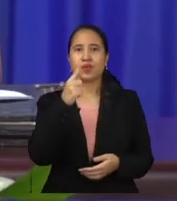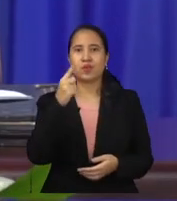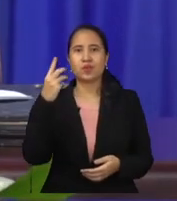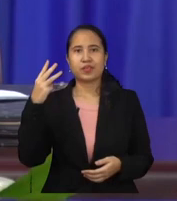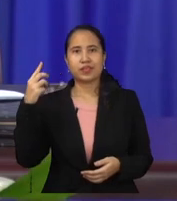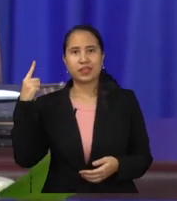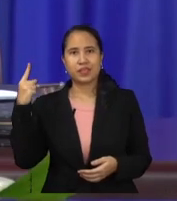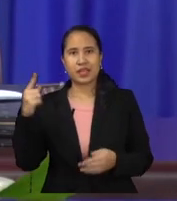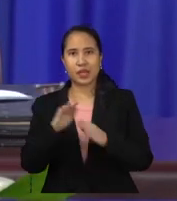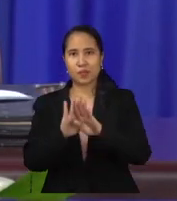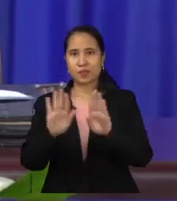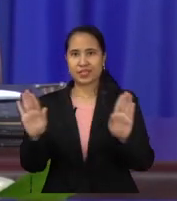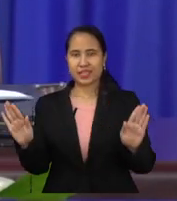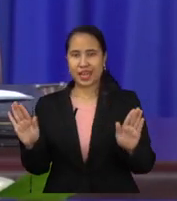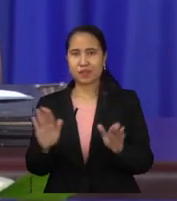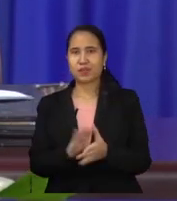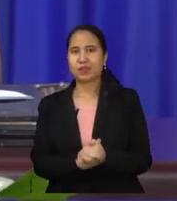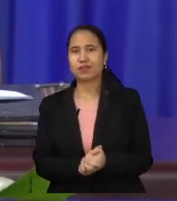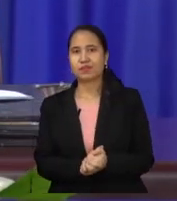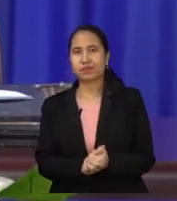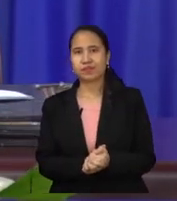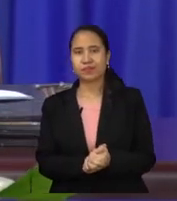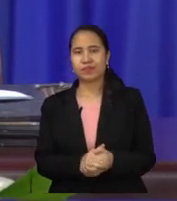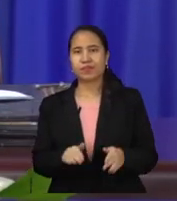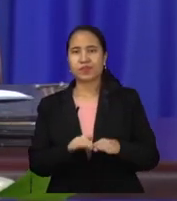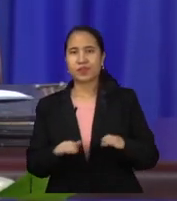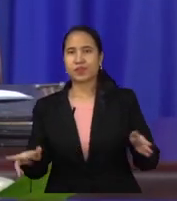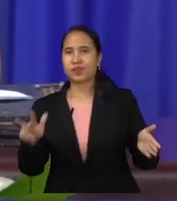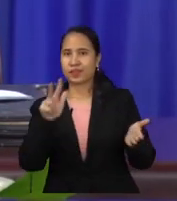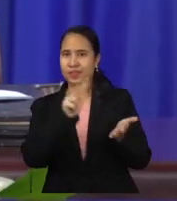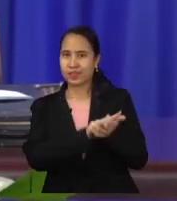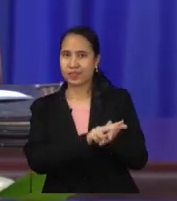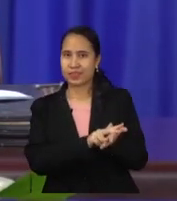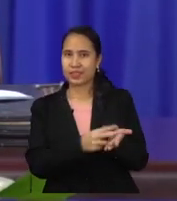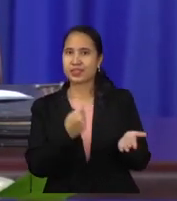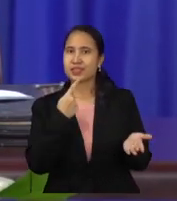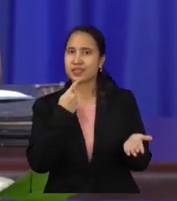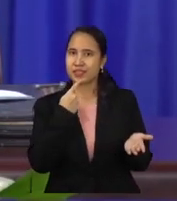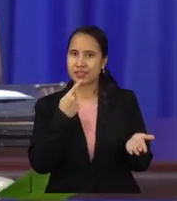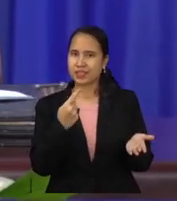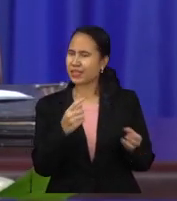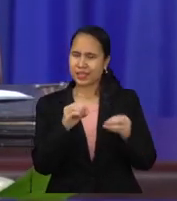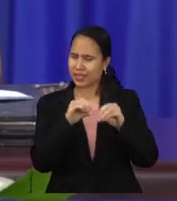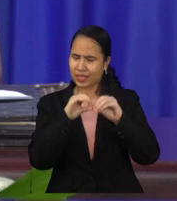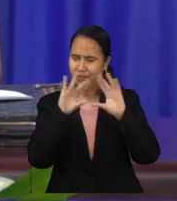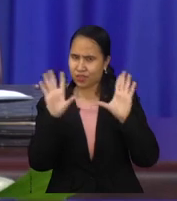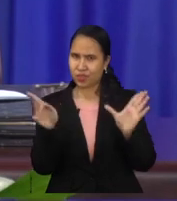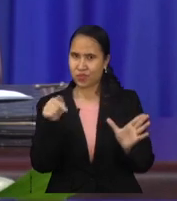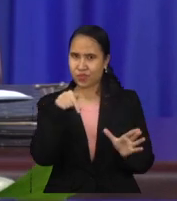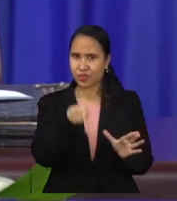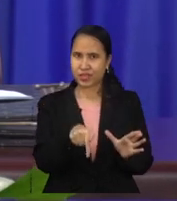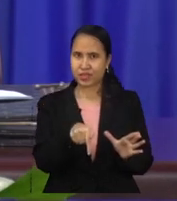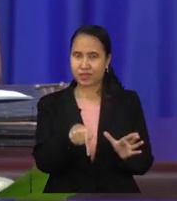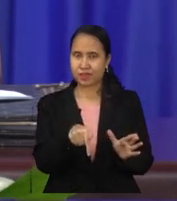3 beschermde belang. De grondwet geeft verder overigens geen verduidelijking hierover met